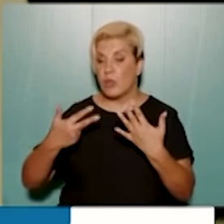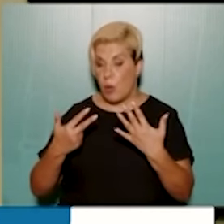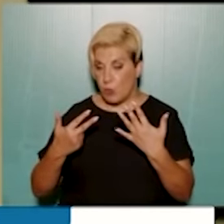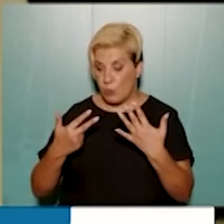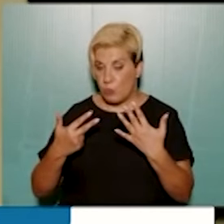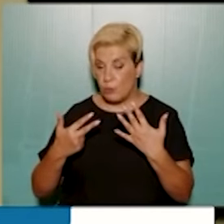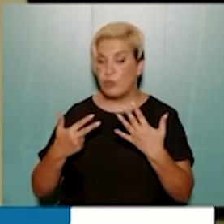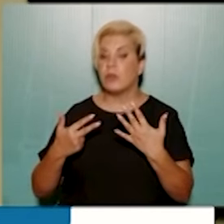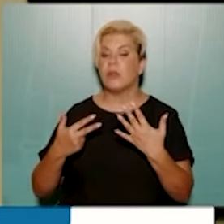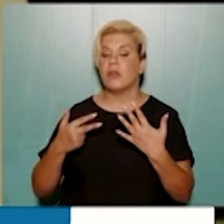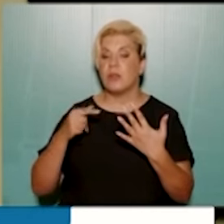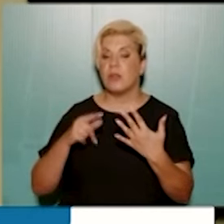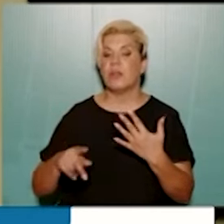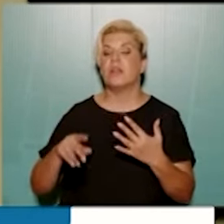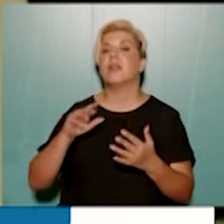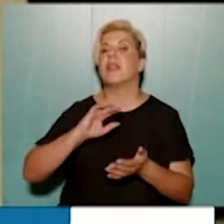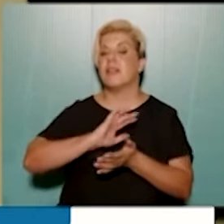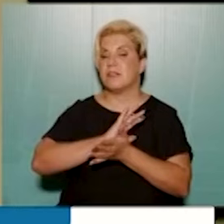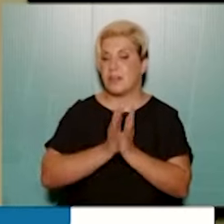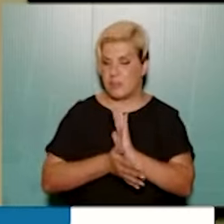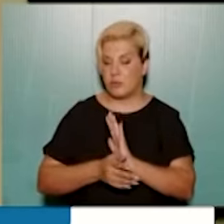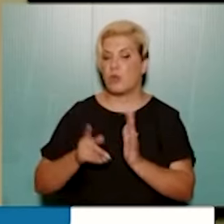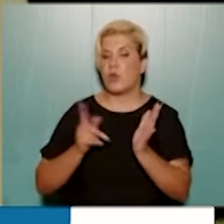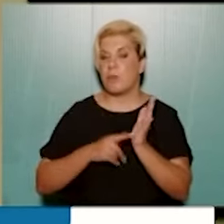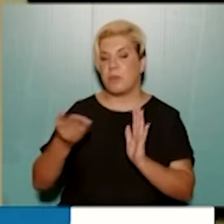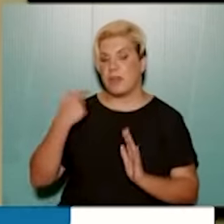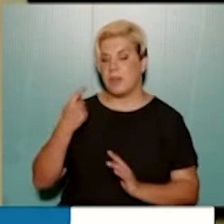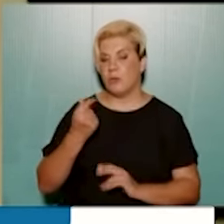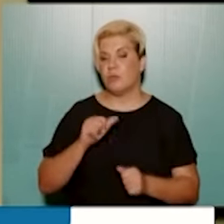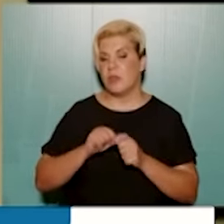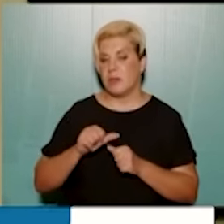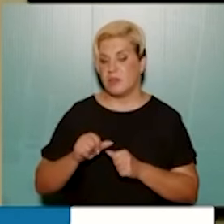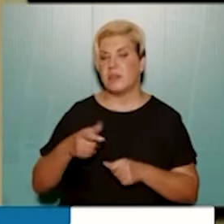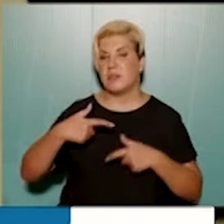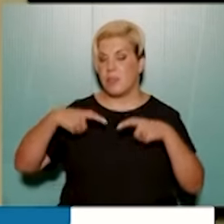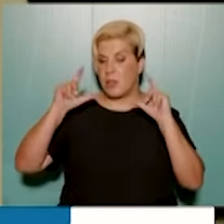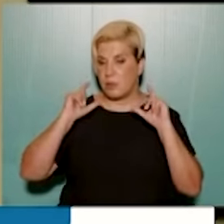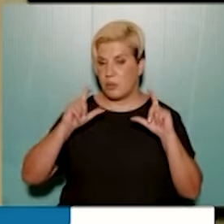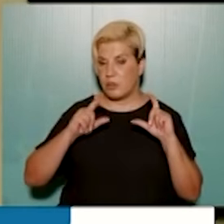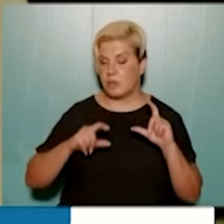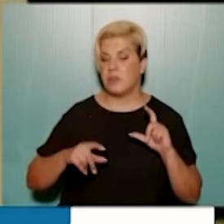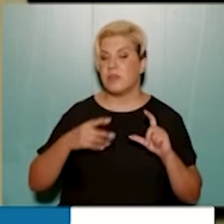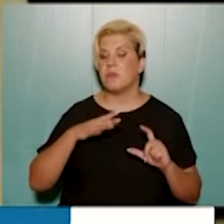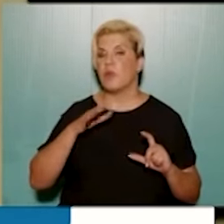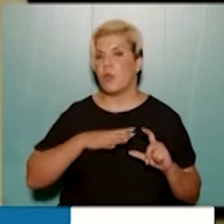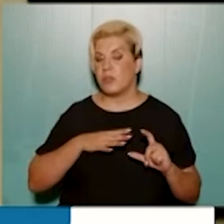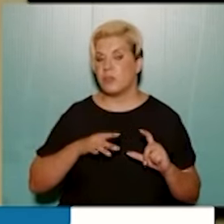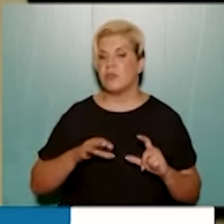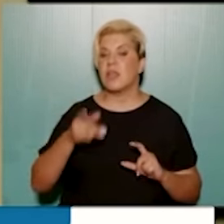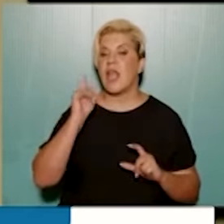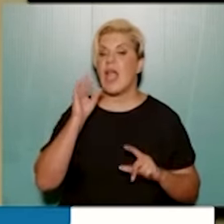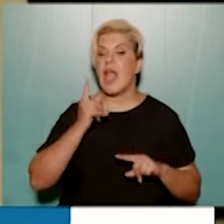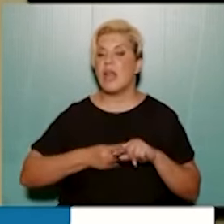τους και τσαλάκωσαν τον νόμο της κυβέρνησης που ψηφίστηκε πριν από λίγους μήνες της Νέας Δημοκρατίας και τις προθέσεις της Ελληνικός